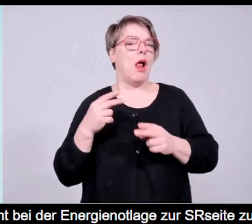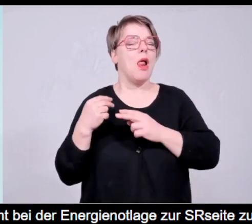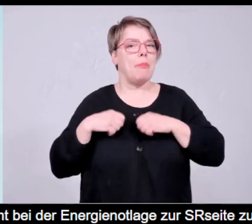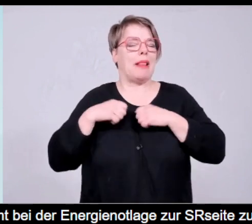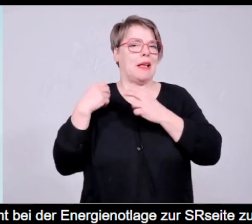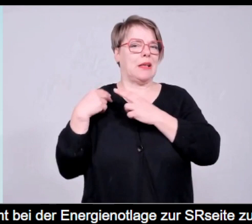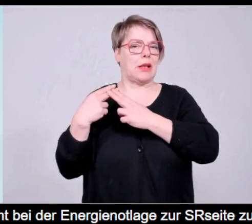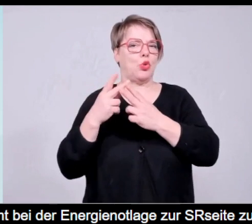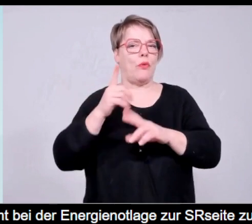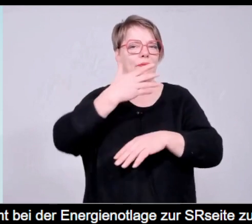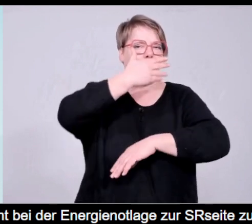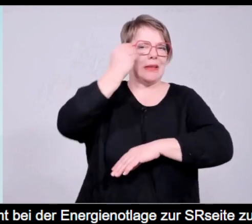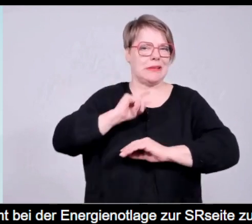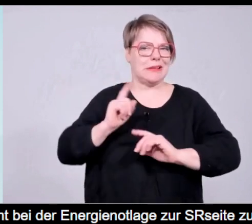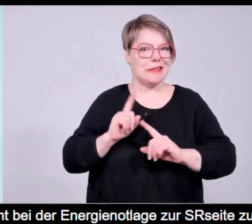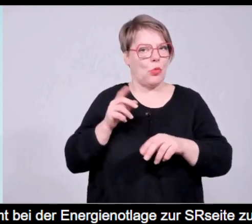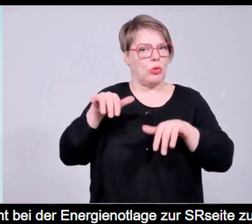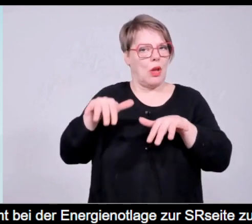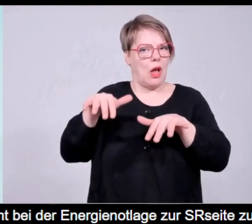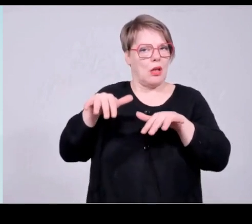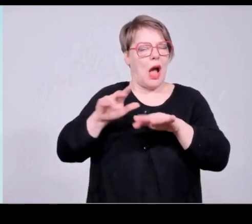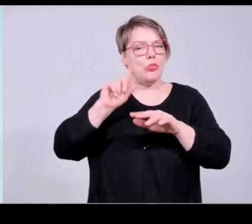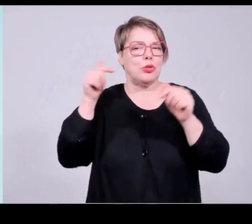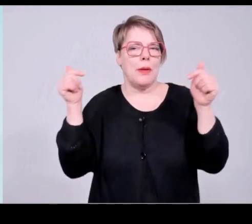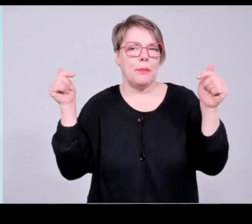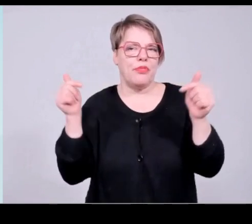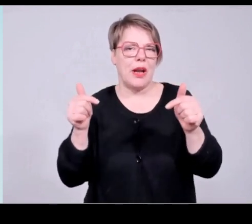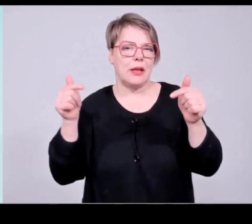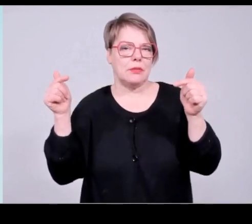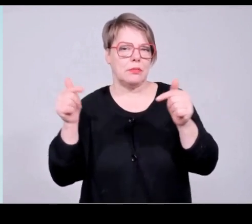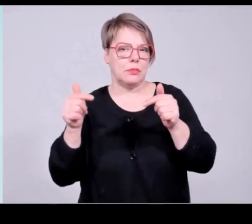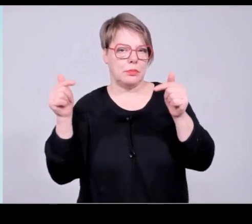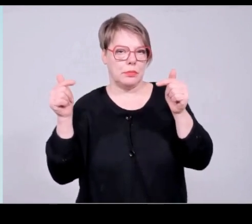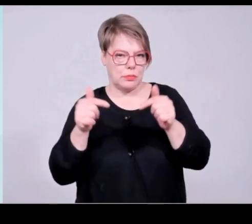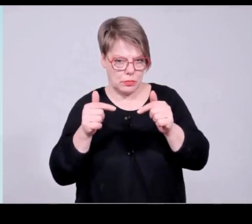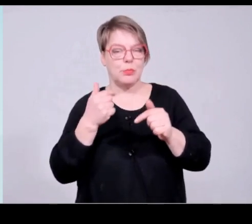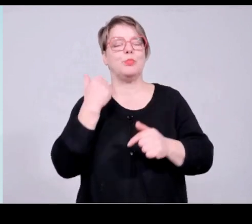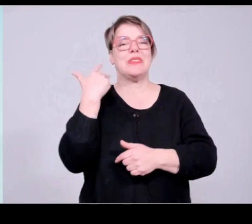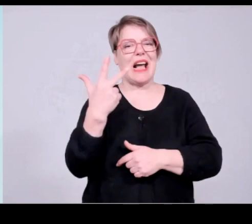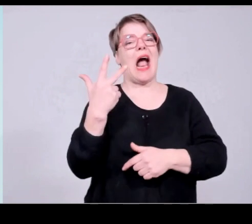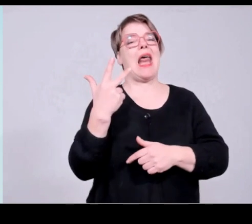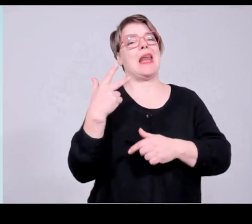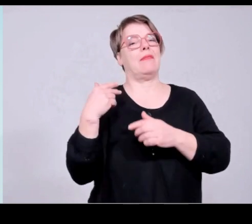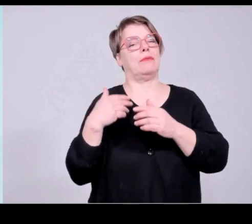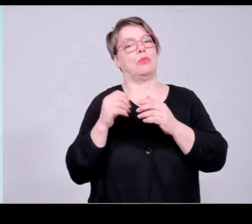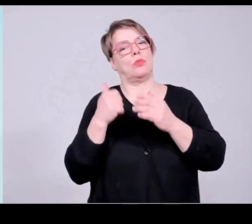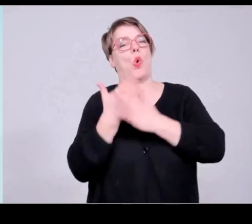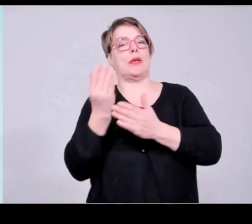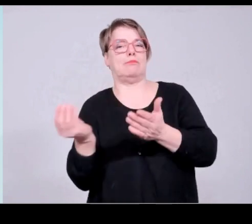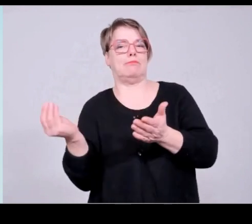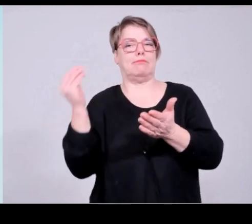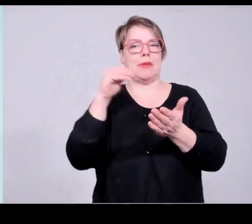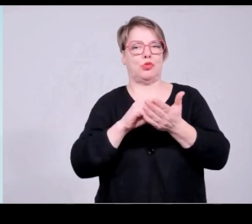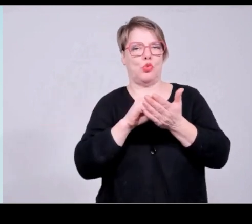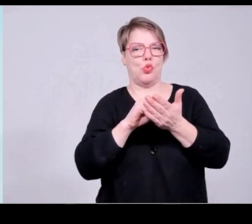der Oberpfalz. Und es handelt sich um das Neustarter-Kinderfest in Oberfranken. Die Neueinträge stammen aus